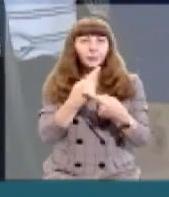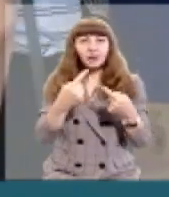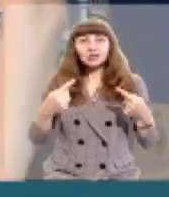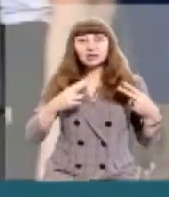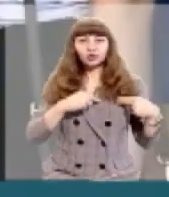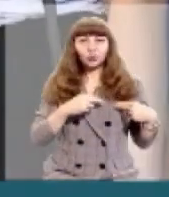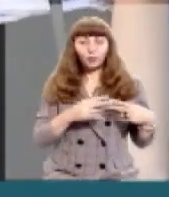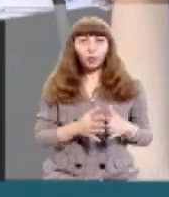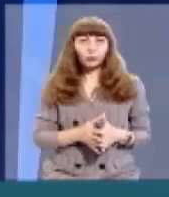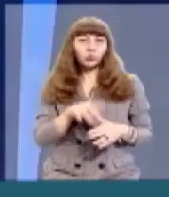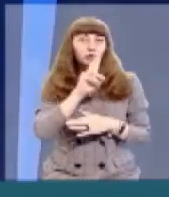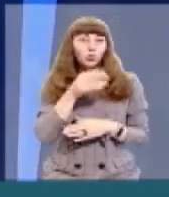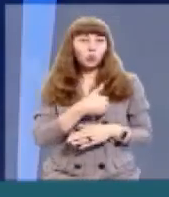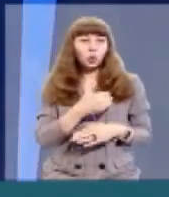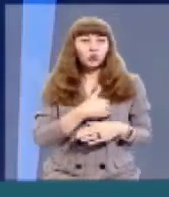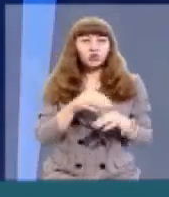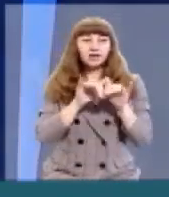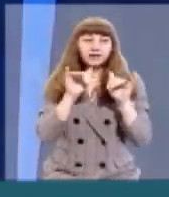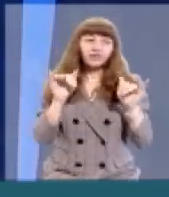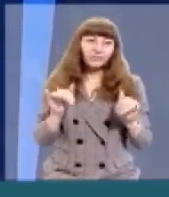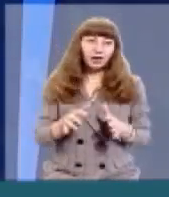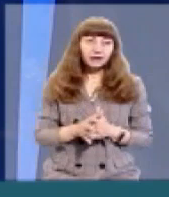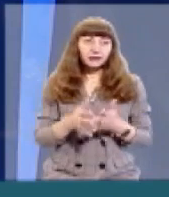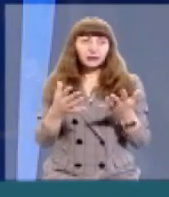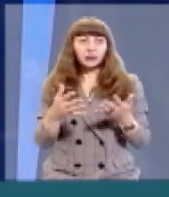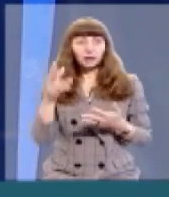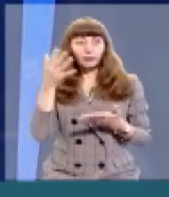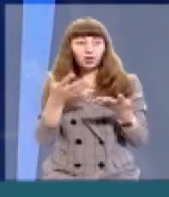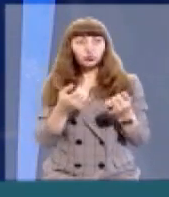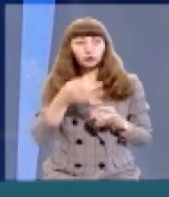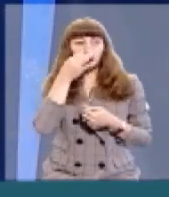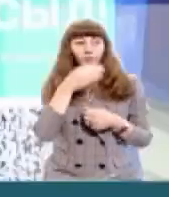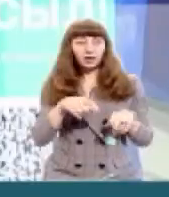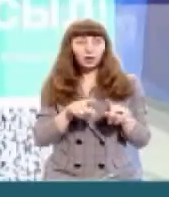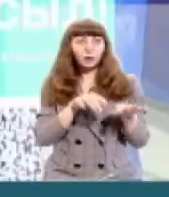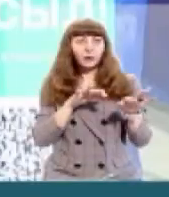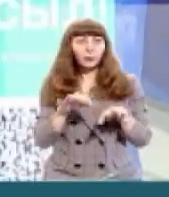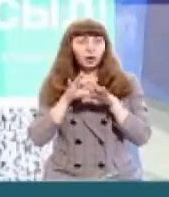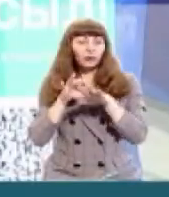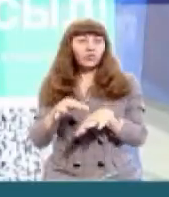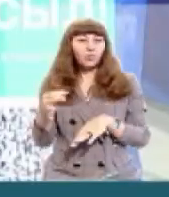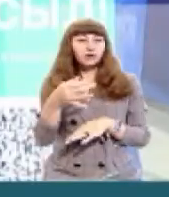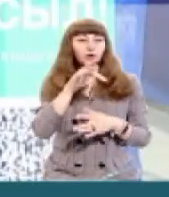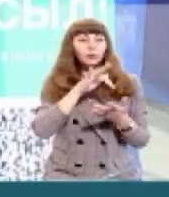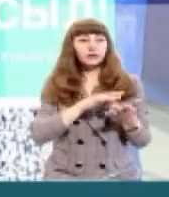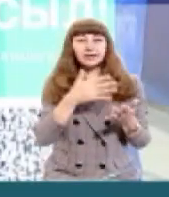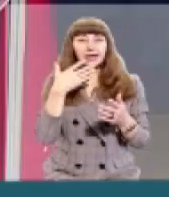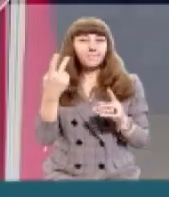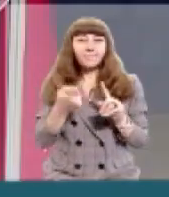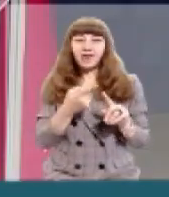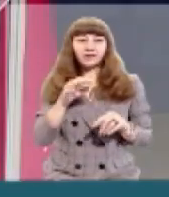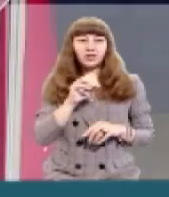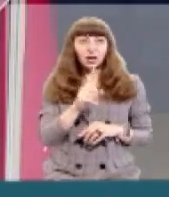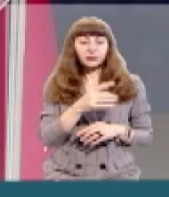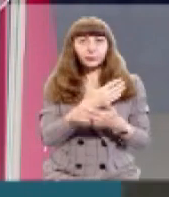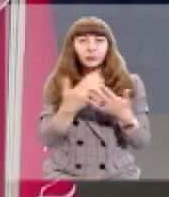различные вакансии. Для тех, кто желает расти по карьерной лестнице и набираться опыта. Подобная ярмарка проходит в областном центре уже не первый раз. Мы